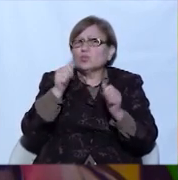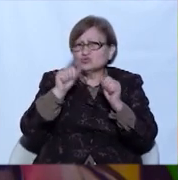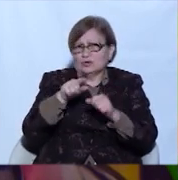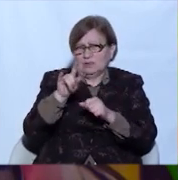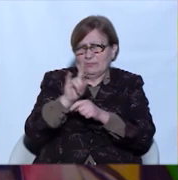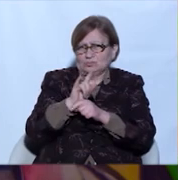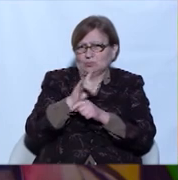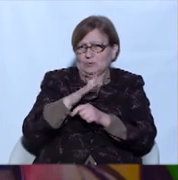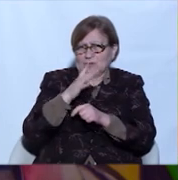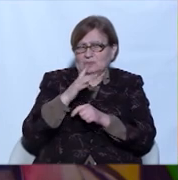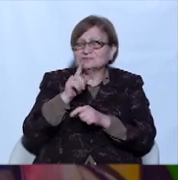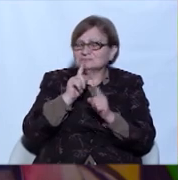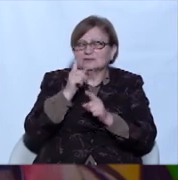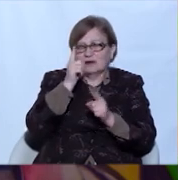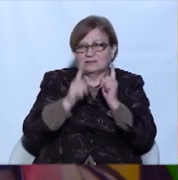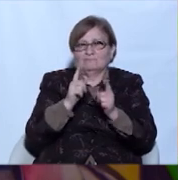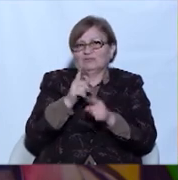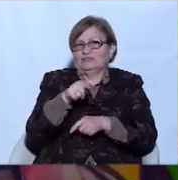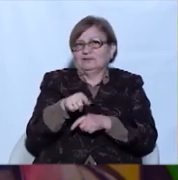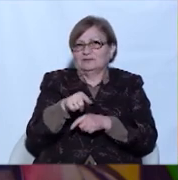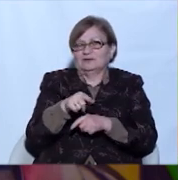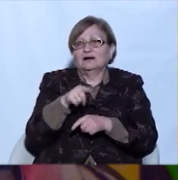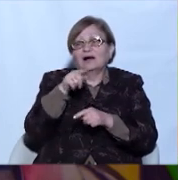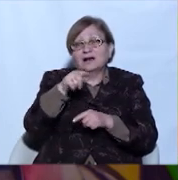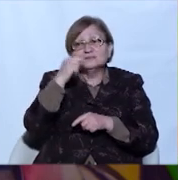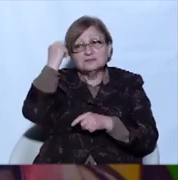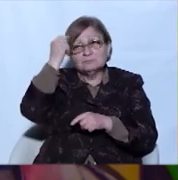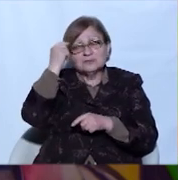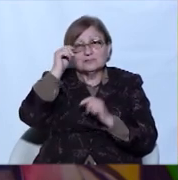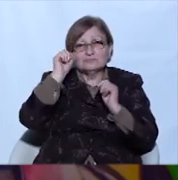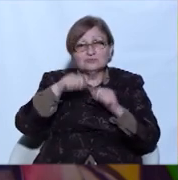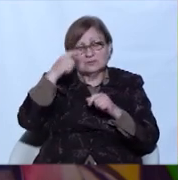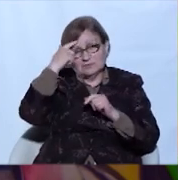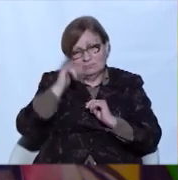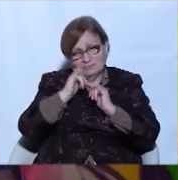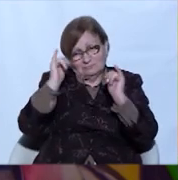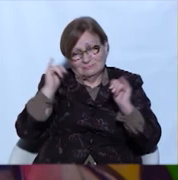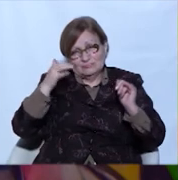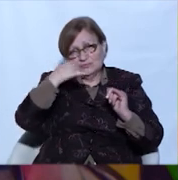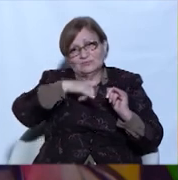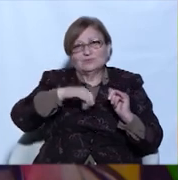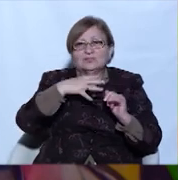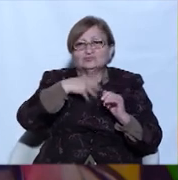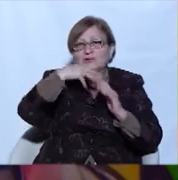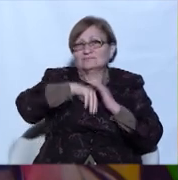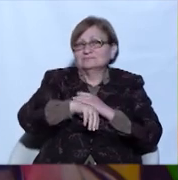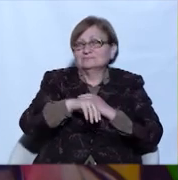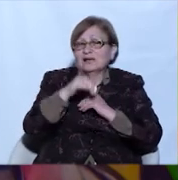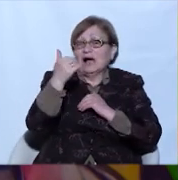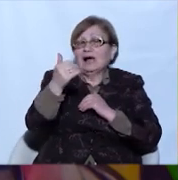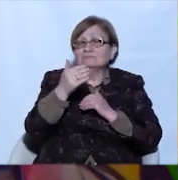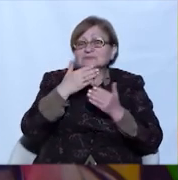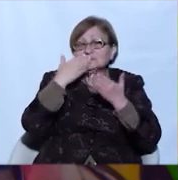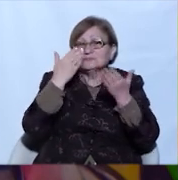იყოს. აი ასეთი ფიქრები შეიძლება აგვიშალოს ჩვენ კითხვამ ნიკოლ ორთქიფანიძის